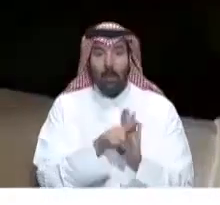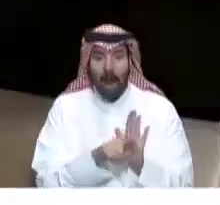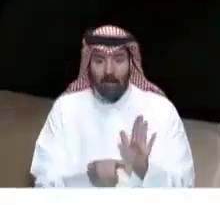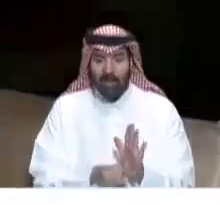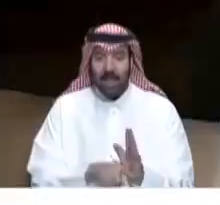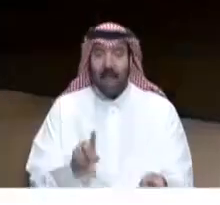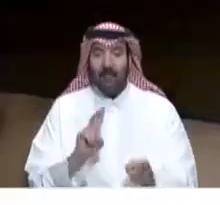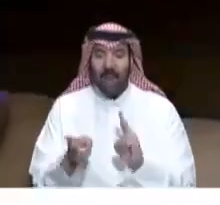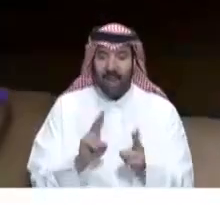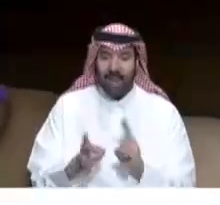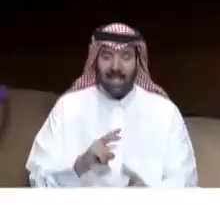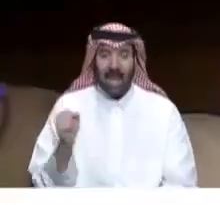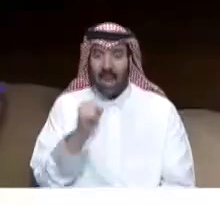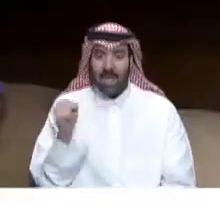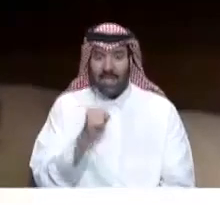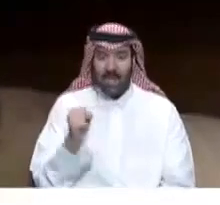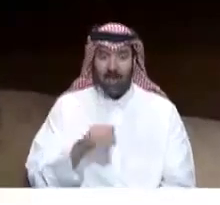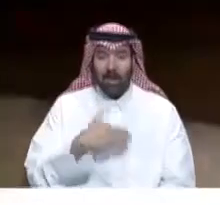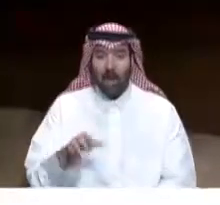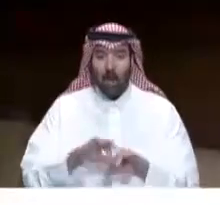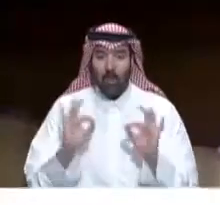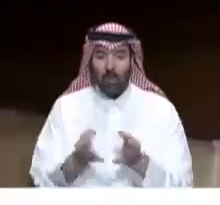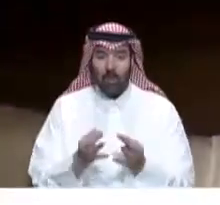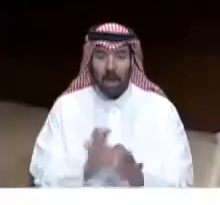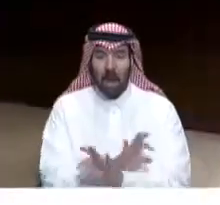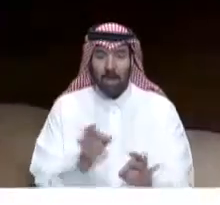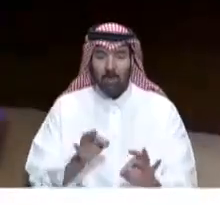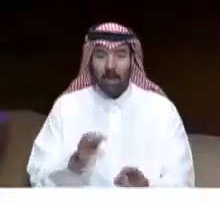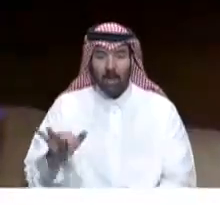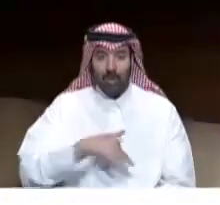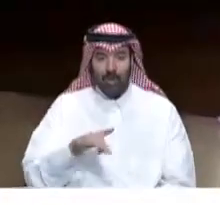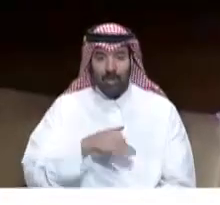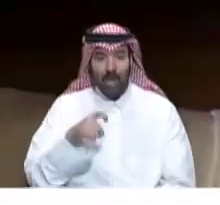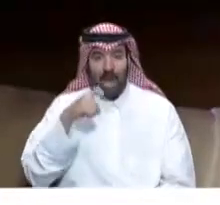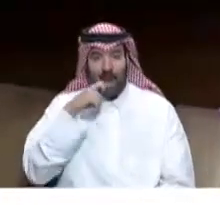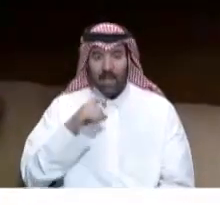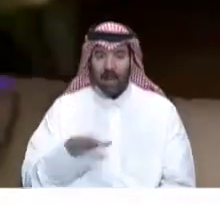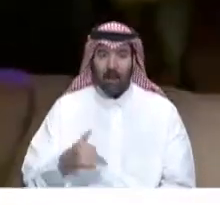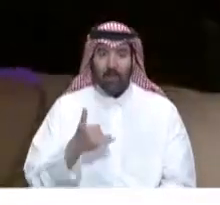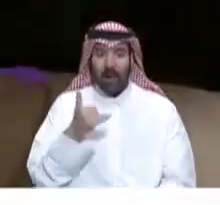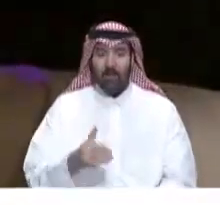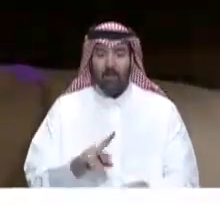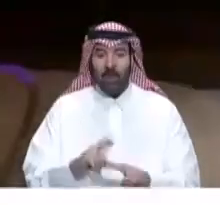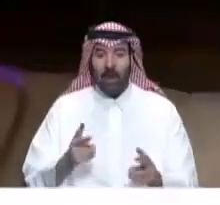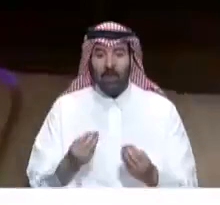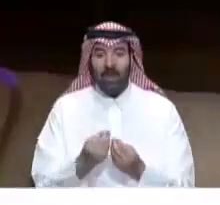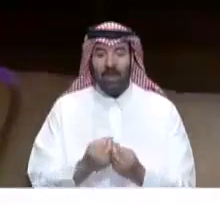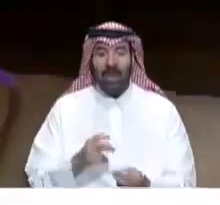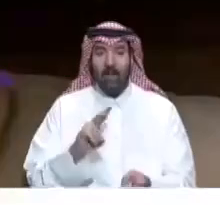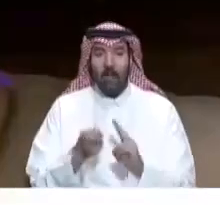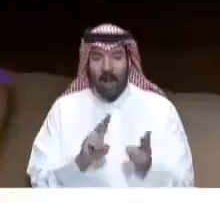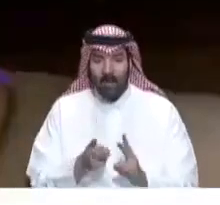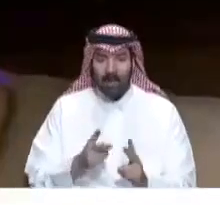جدا لتخدم يعني المجتمع عامة وزوار منطقة حائل. جاءت هذه